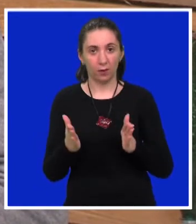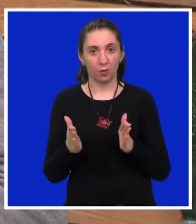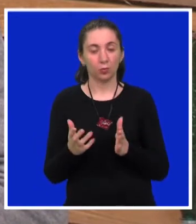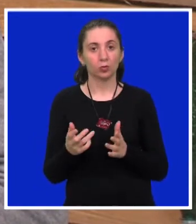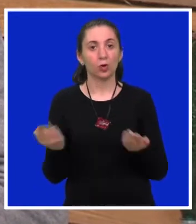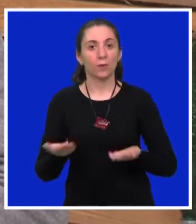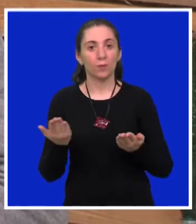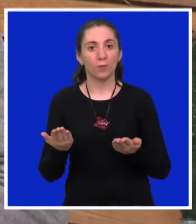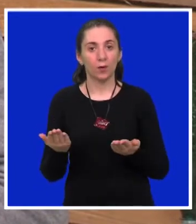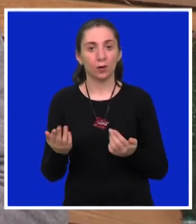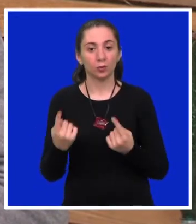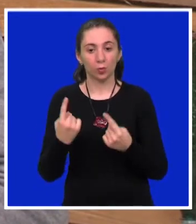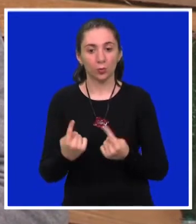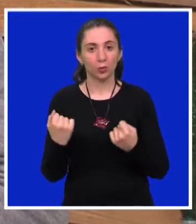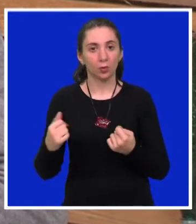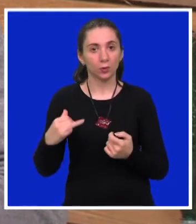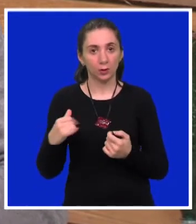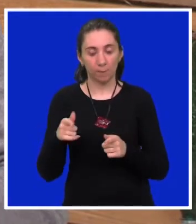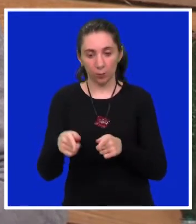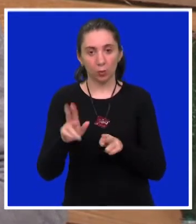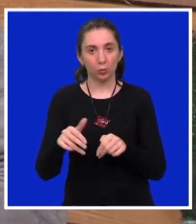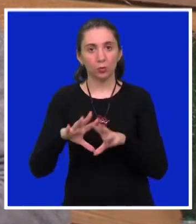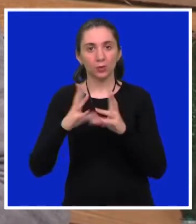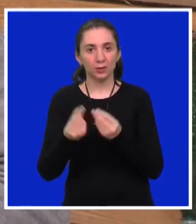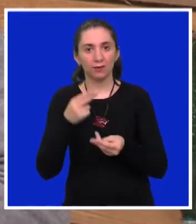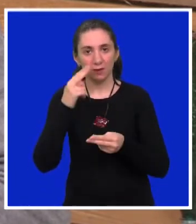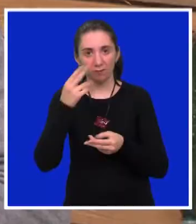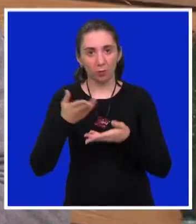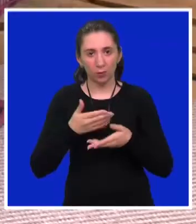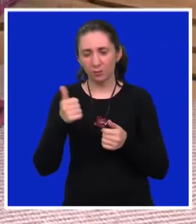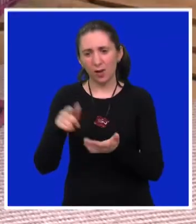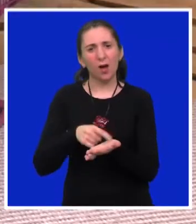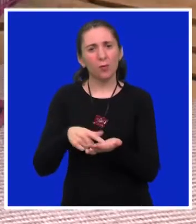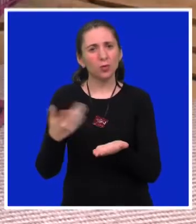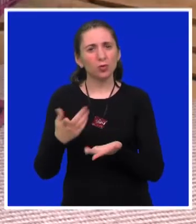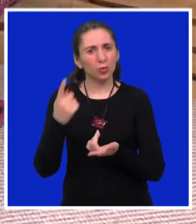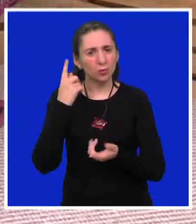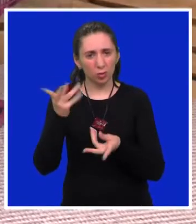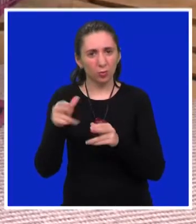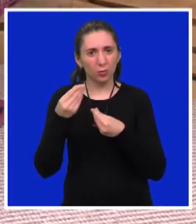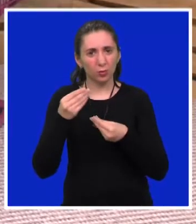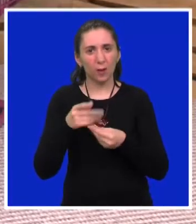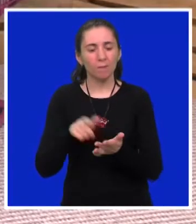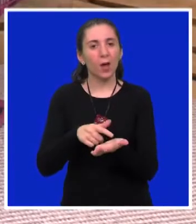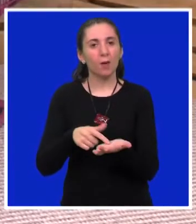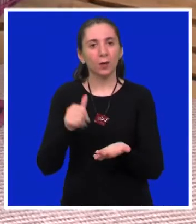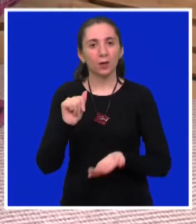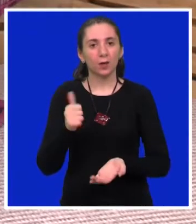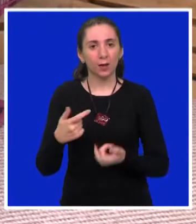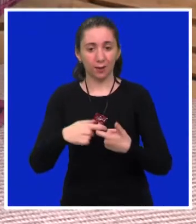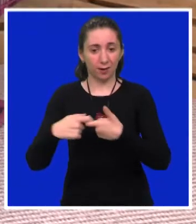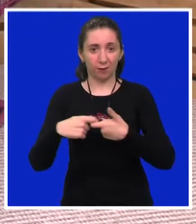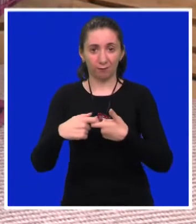da će vrlo brzo postati jako zanimljiva jer preko nje će se moći dobiti sve informacije. Možete nam malo još o toj aplikaciji? Evo što aplikacija sama po sebi je u